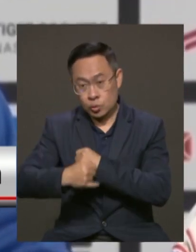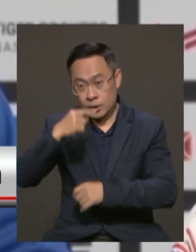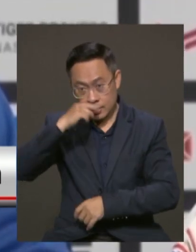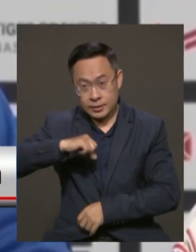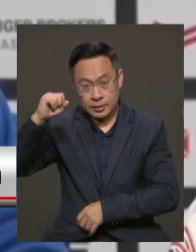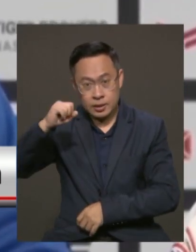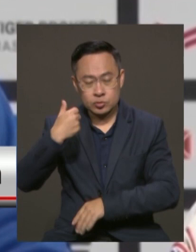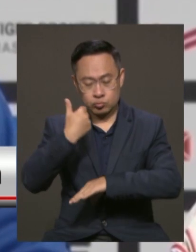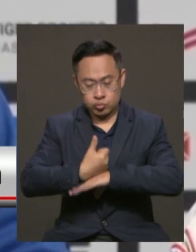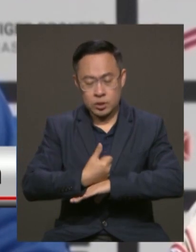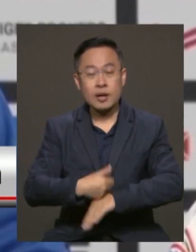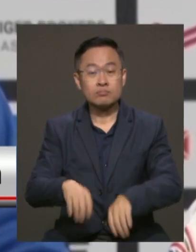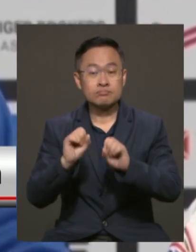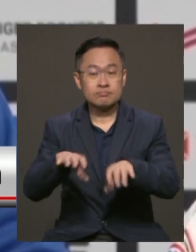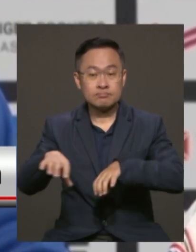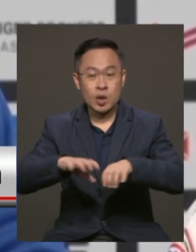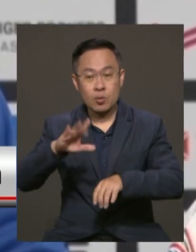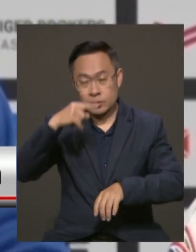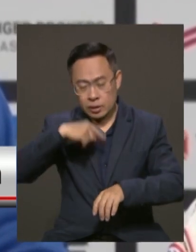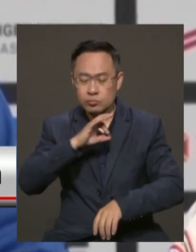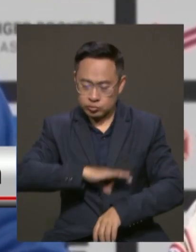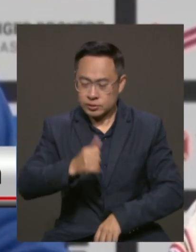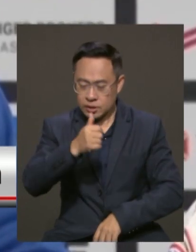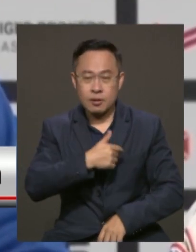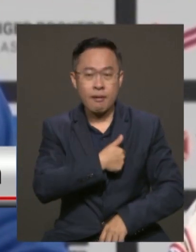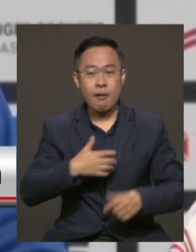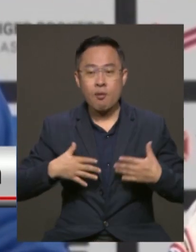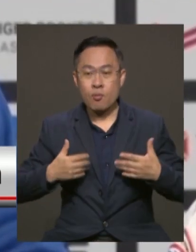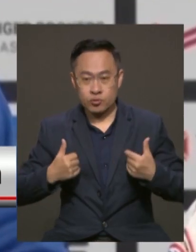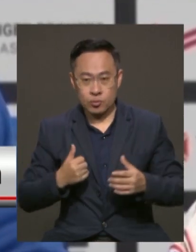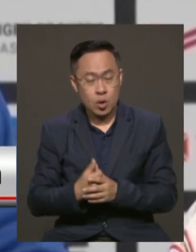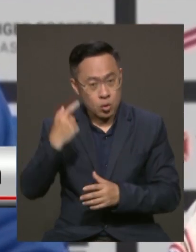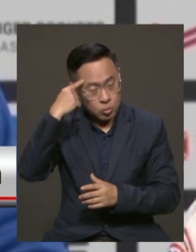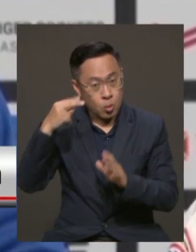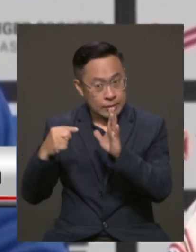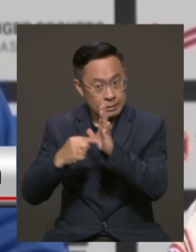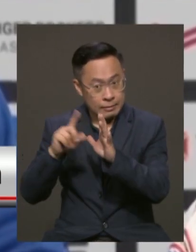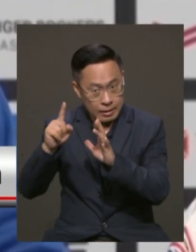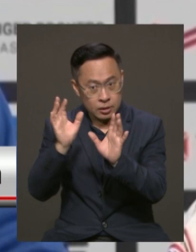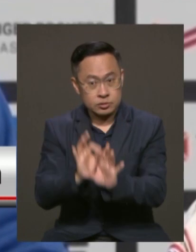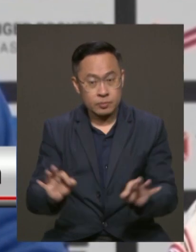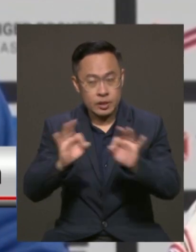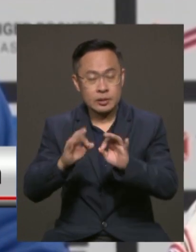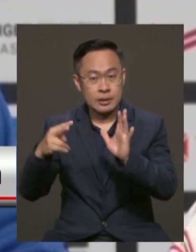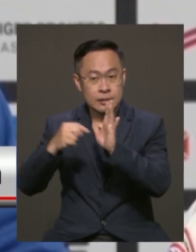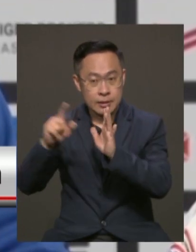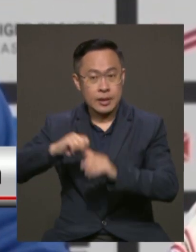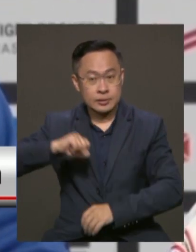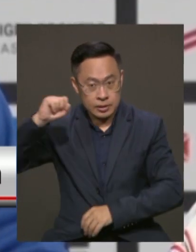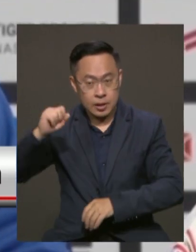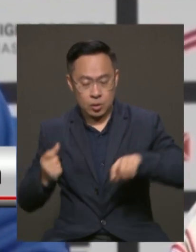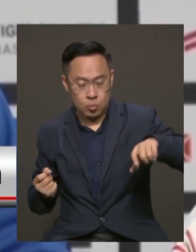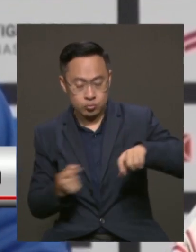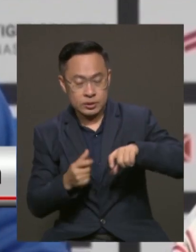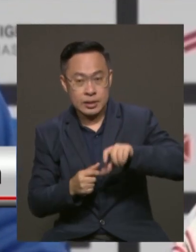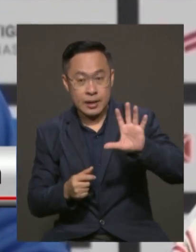มเนี่ยมีความสุขกับฟอร์มการเล่นของทีมนะเรารู้ดีว่าเกมแรกเป็นเกมที่ยากเสมอเราชนะเกมนี้แล้วก็ยิงได้ถึง5